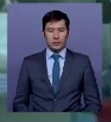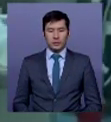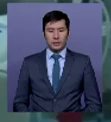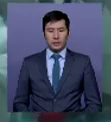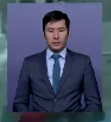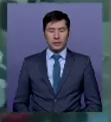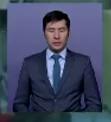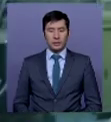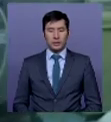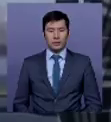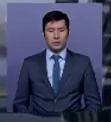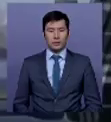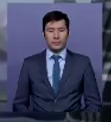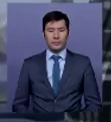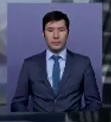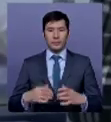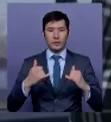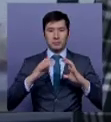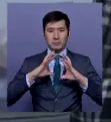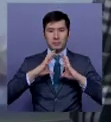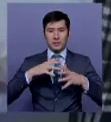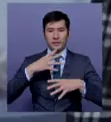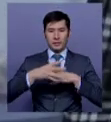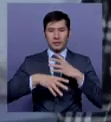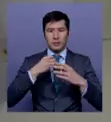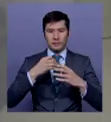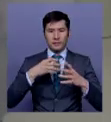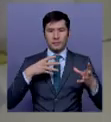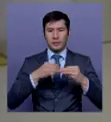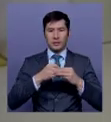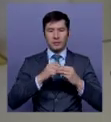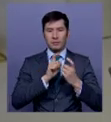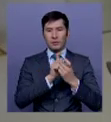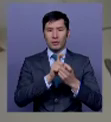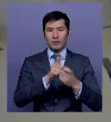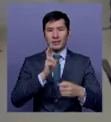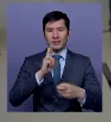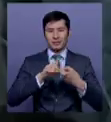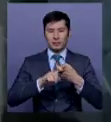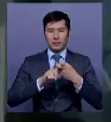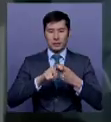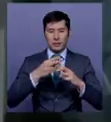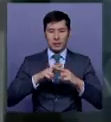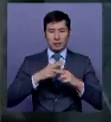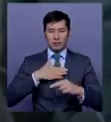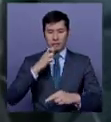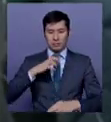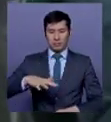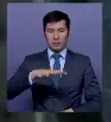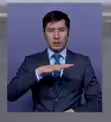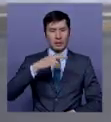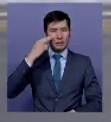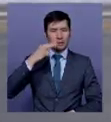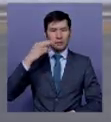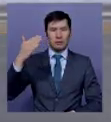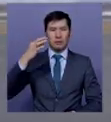Коронавируспен күресте әлемнің күші бірікті. Әзірге өзінде шыққан індетті Қытай ғана еңсерді. Бұл ретте біздің билік сол қытайлықтардың тәжірибесіне